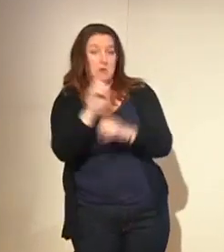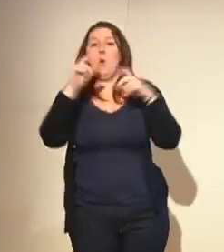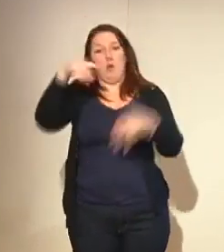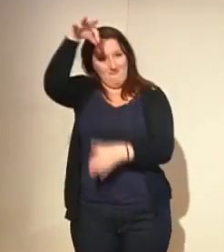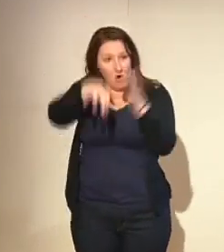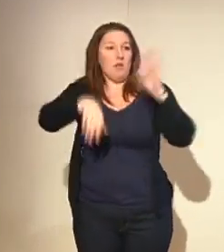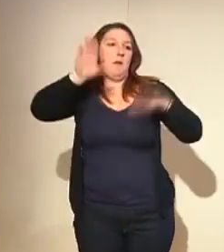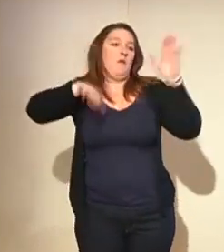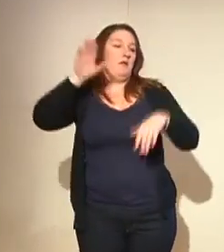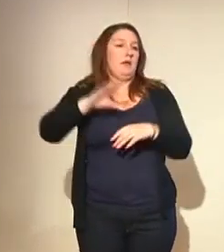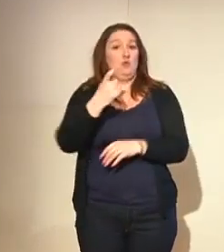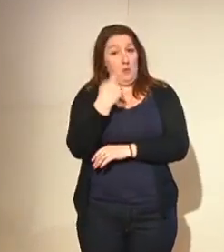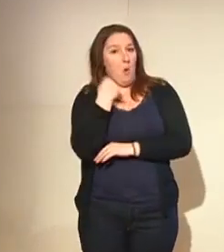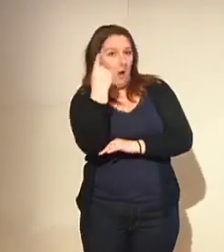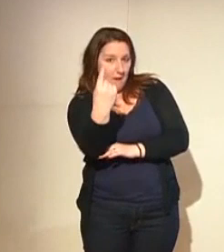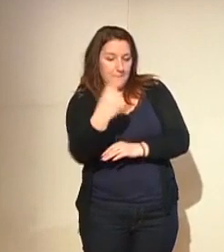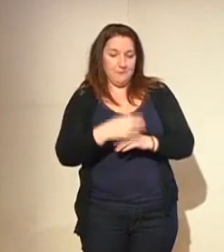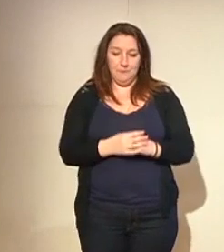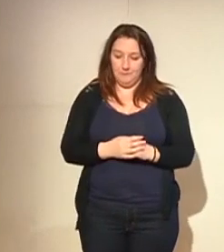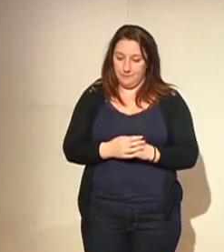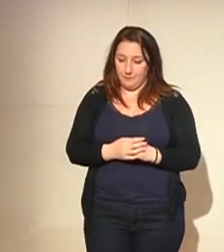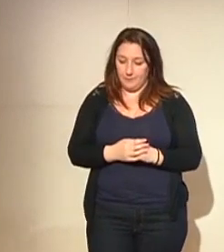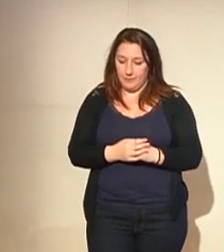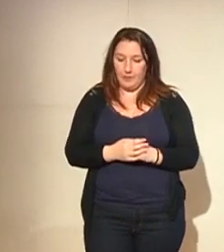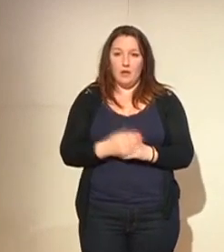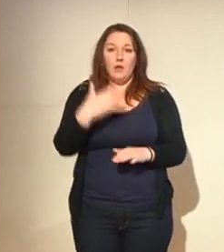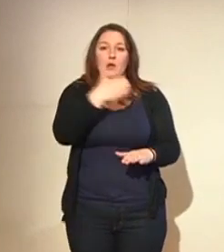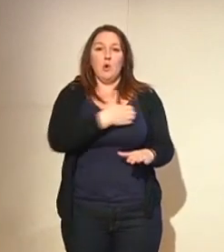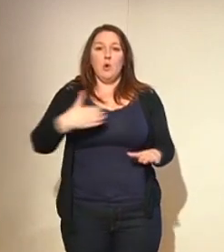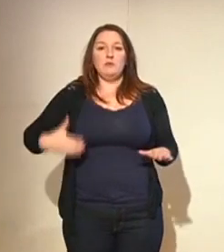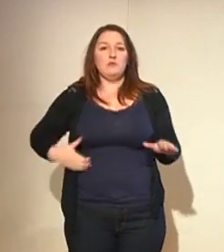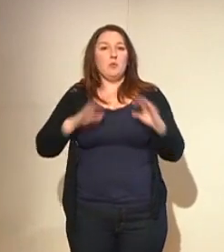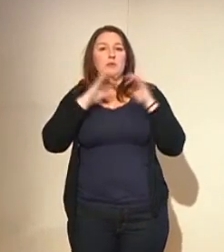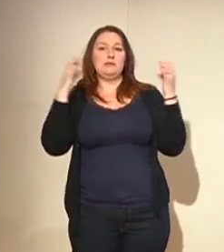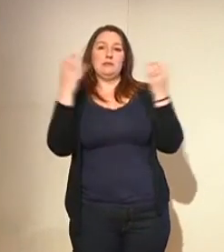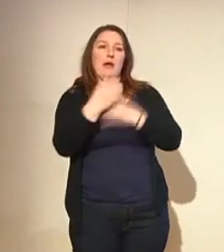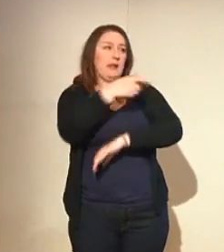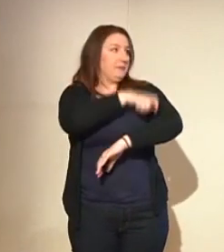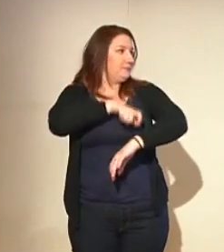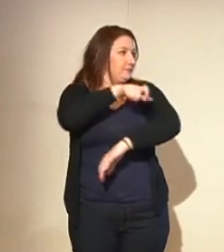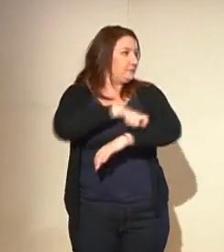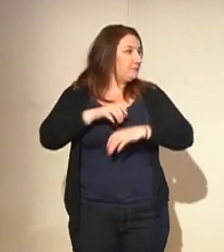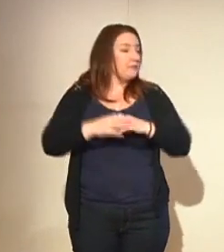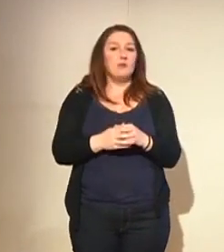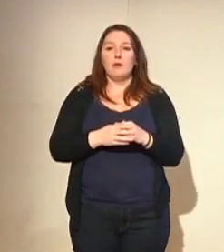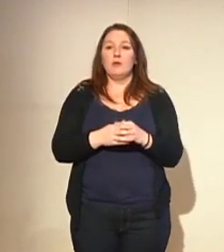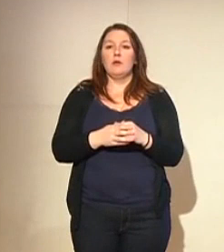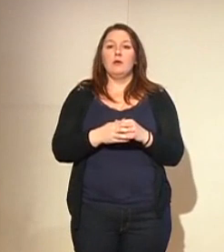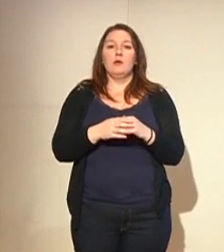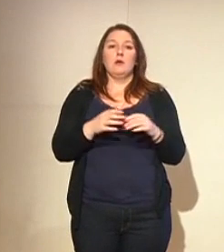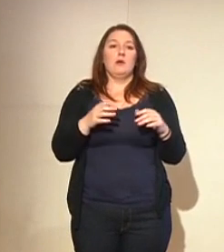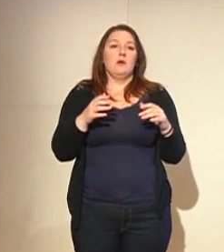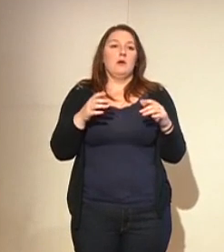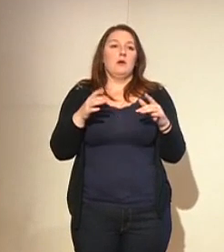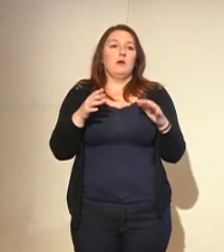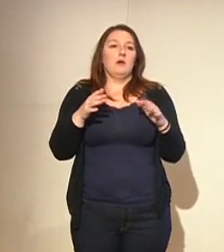vote à main levée donc les commissions municipales la commission ressources et évaluation